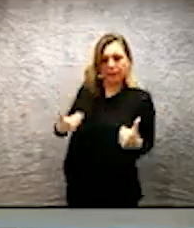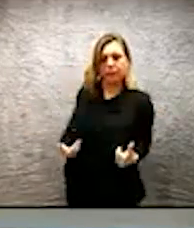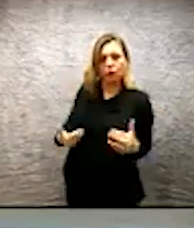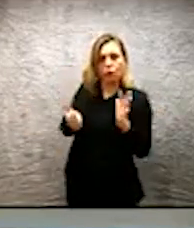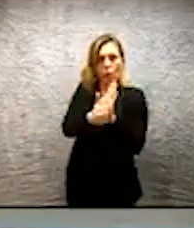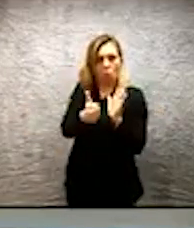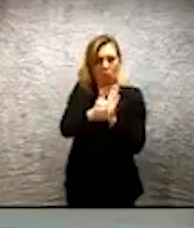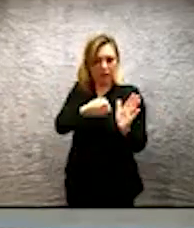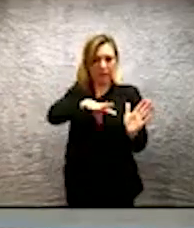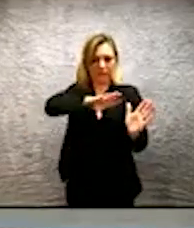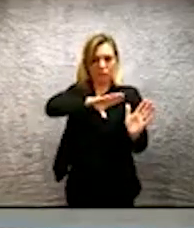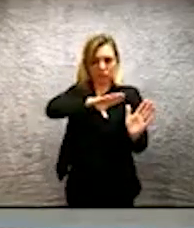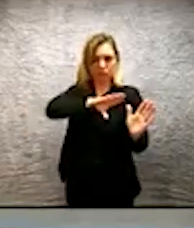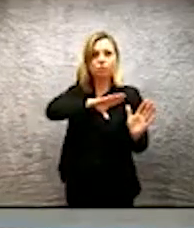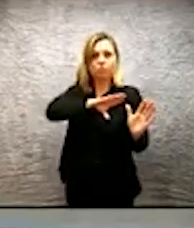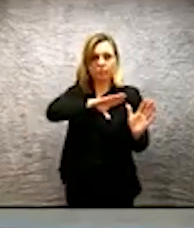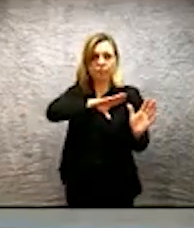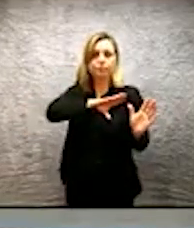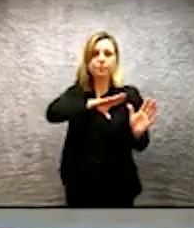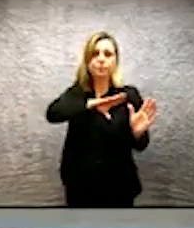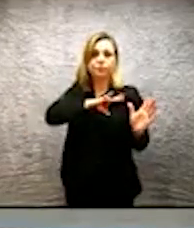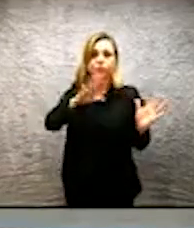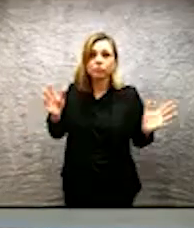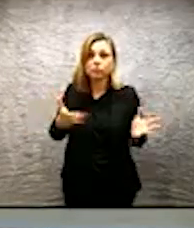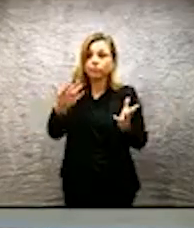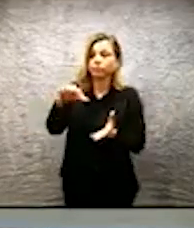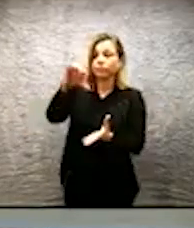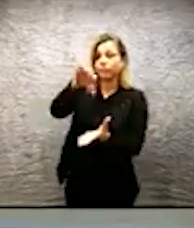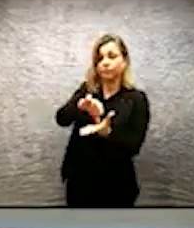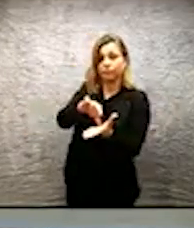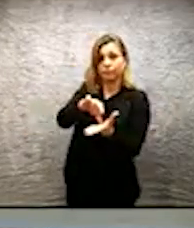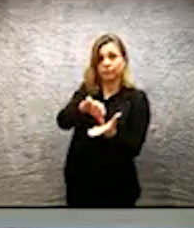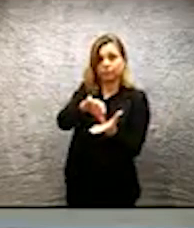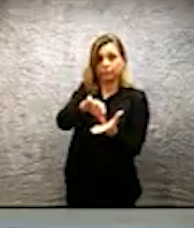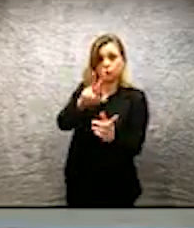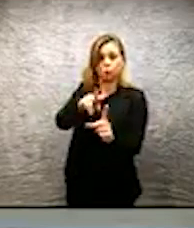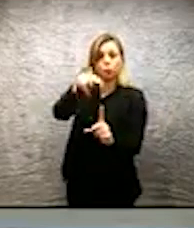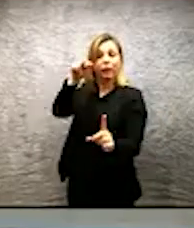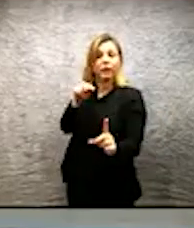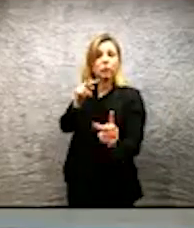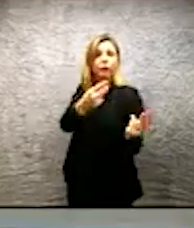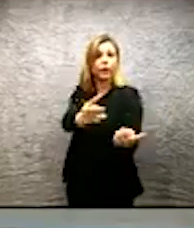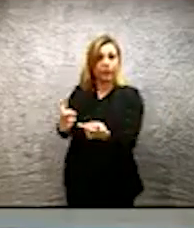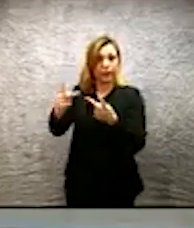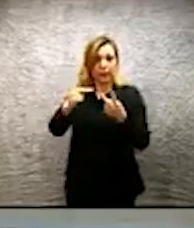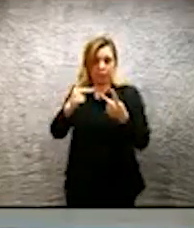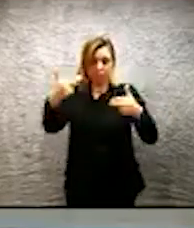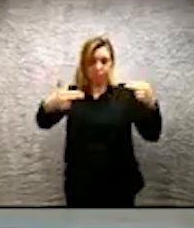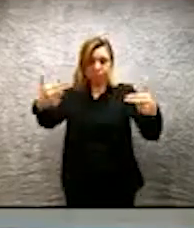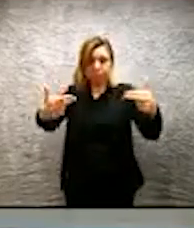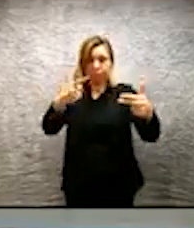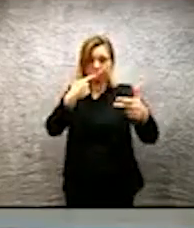visant à superviser le centre de supervision urbain.